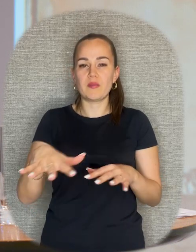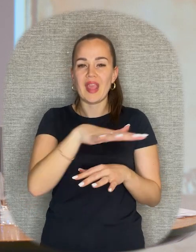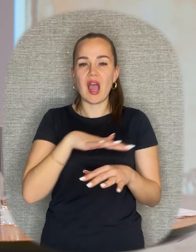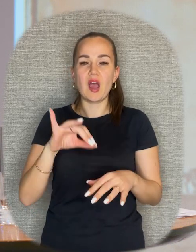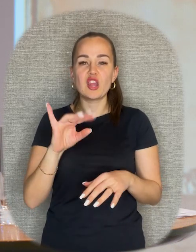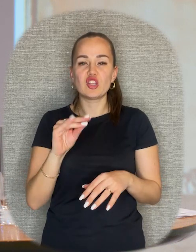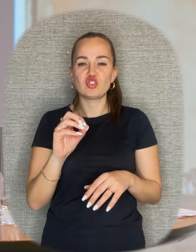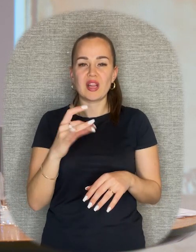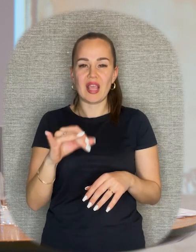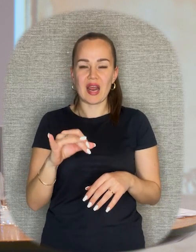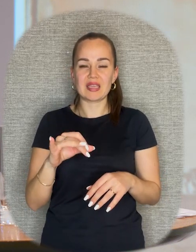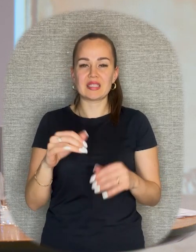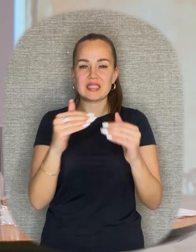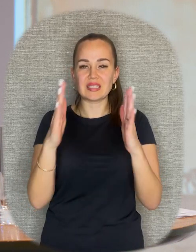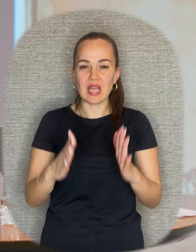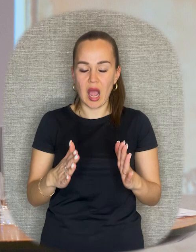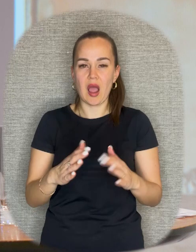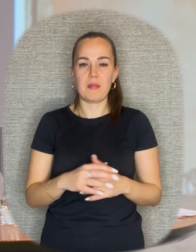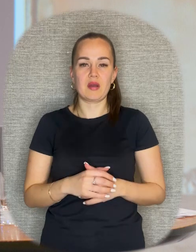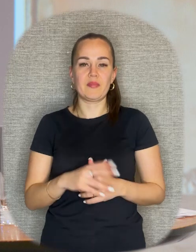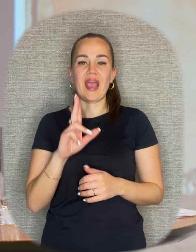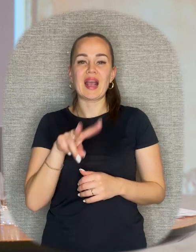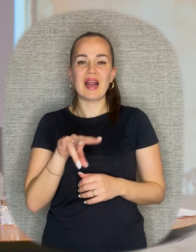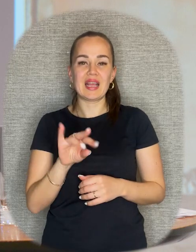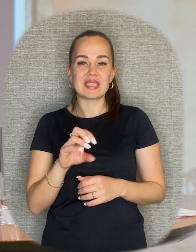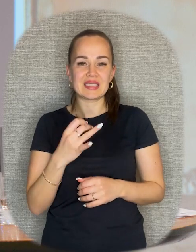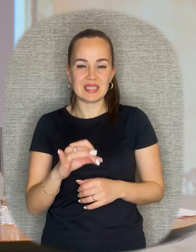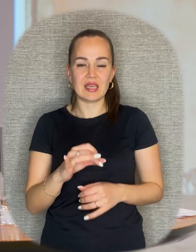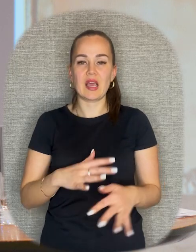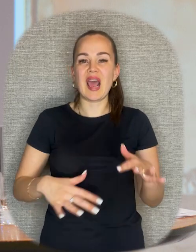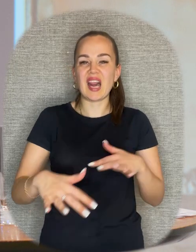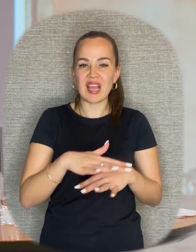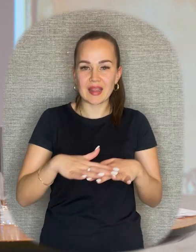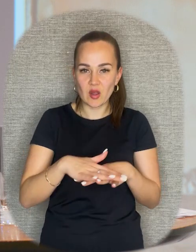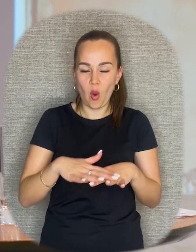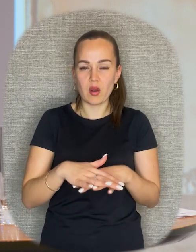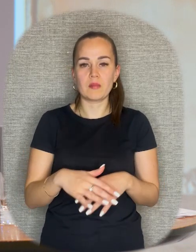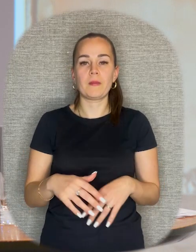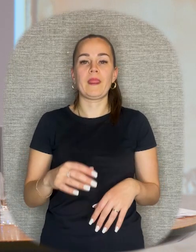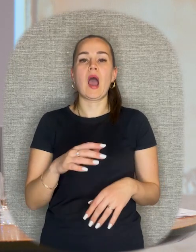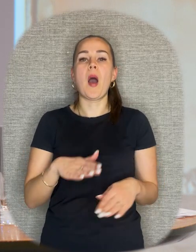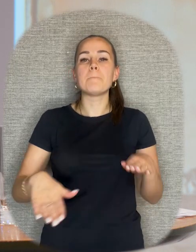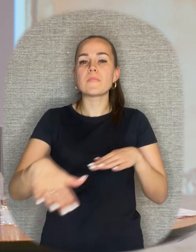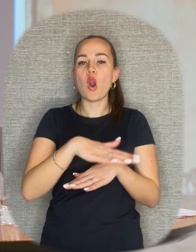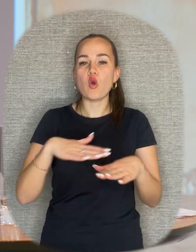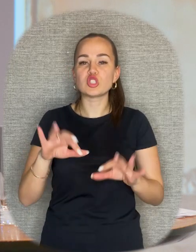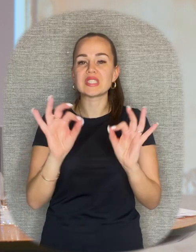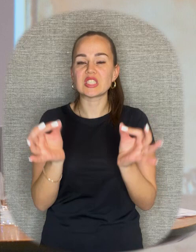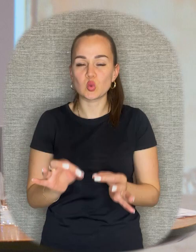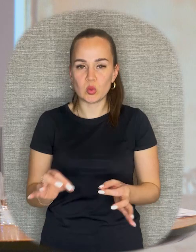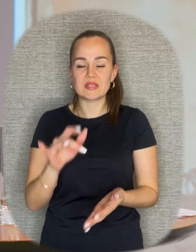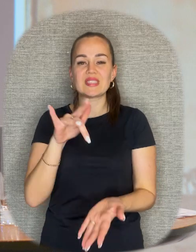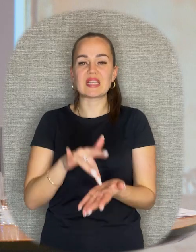районно инженерного замка расчистка территории Клинского рынка реконструкция площади